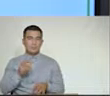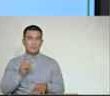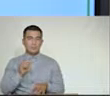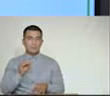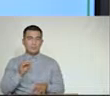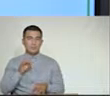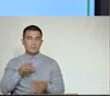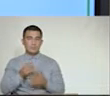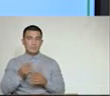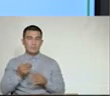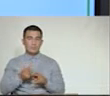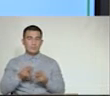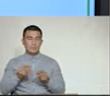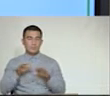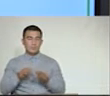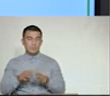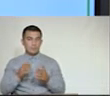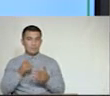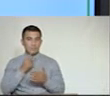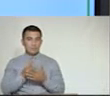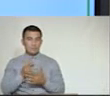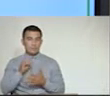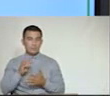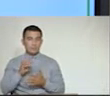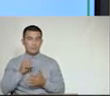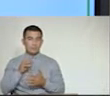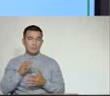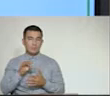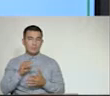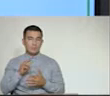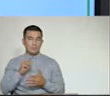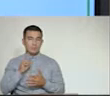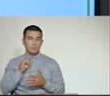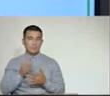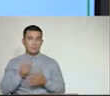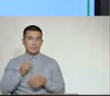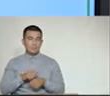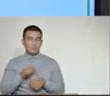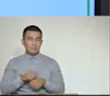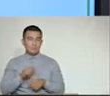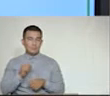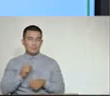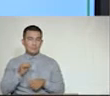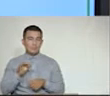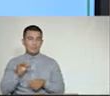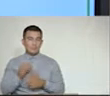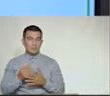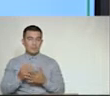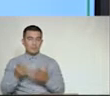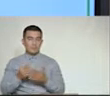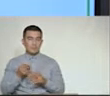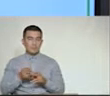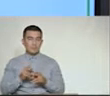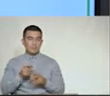ham kiradi. Siz bu yerda tut ipak qurti va asalari paraziti nozemaning